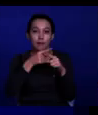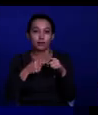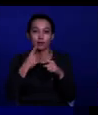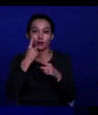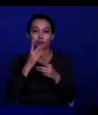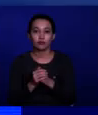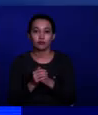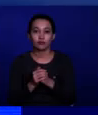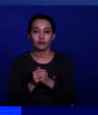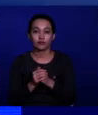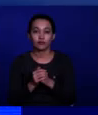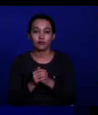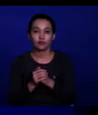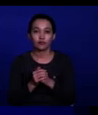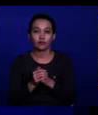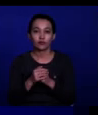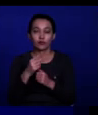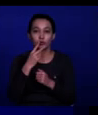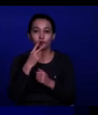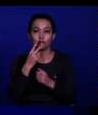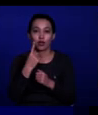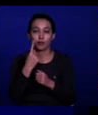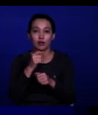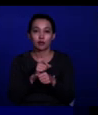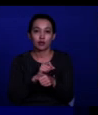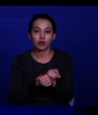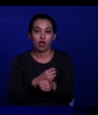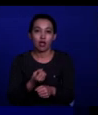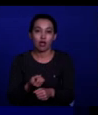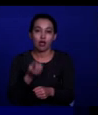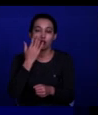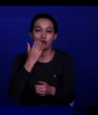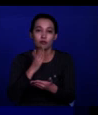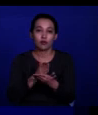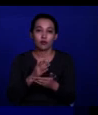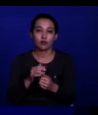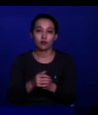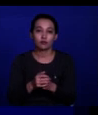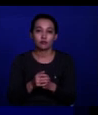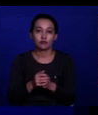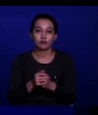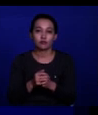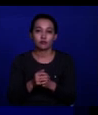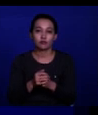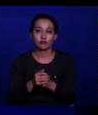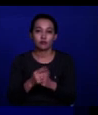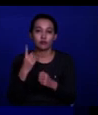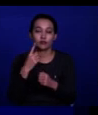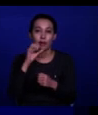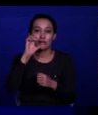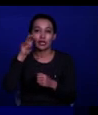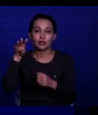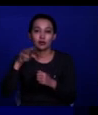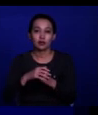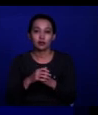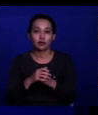teng. Quyidagilar 1 metrning qancha qismini tashkil etadi? Demak, 1